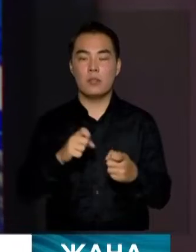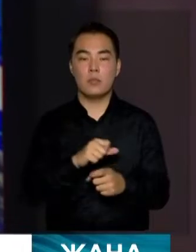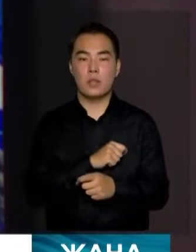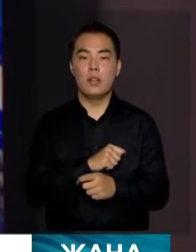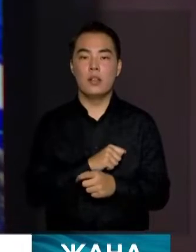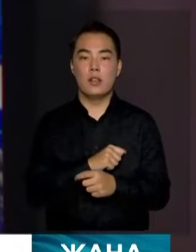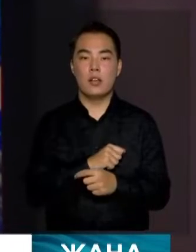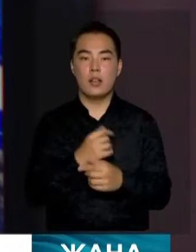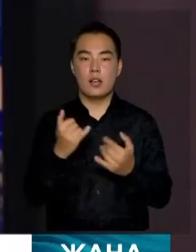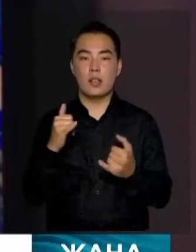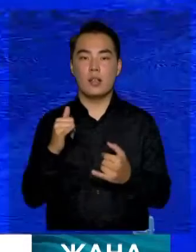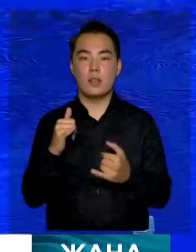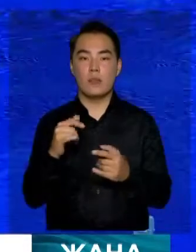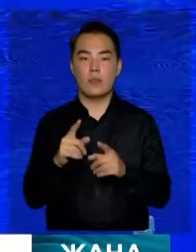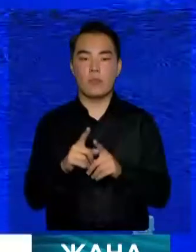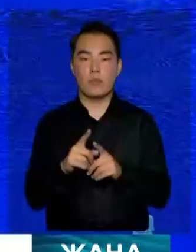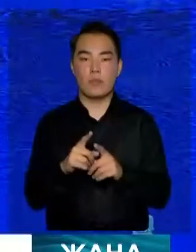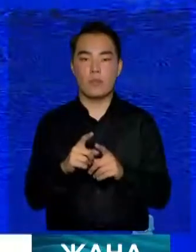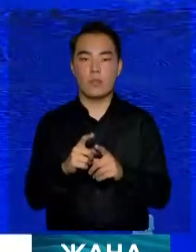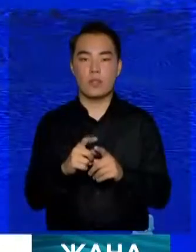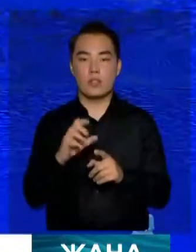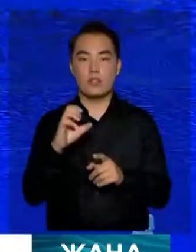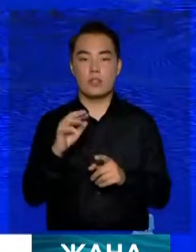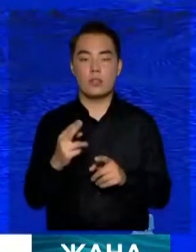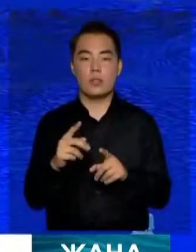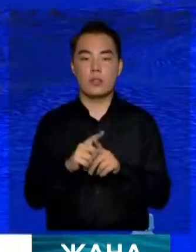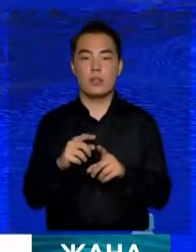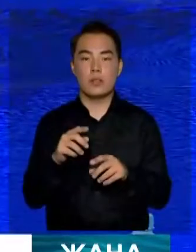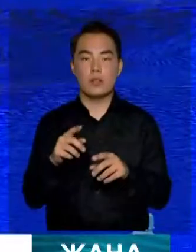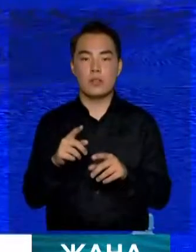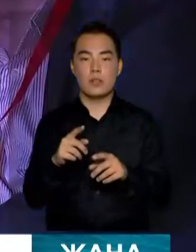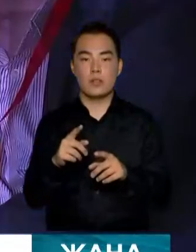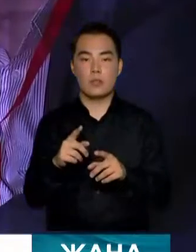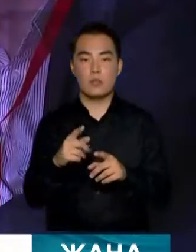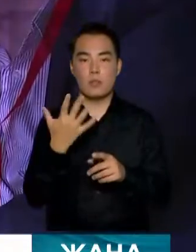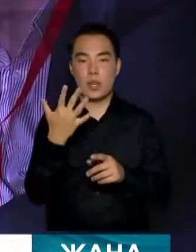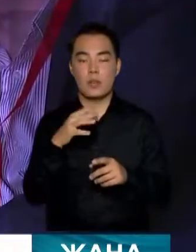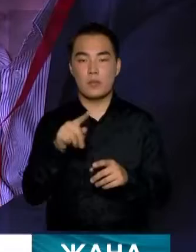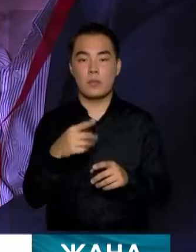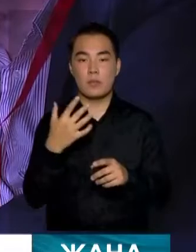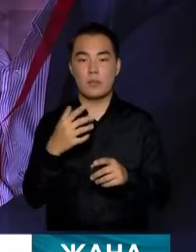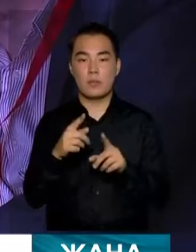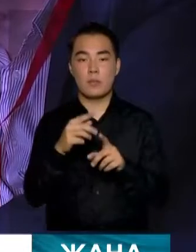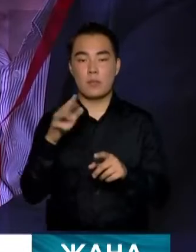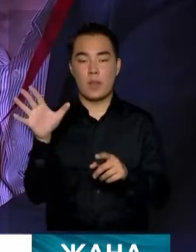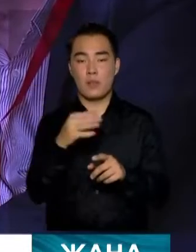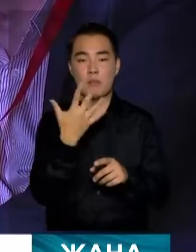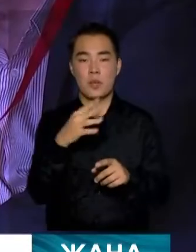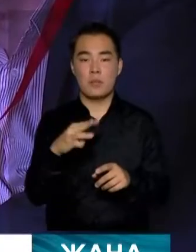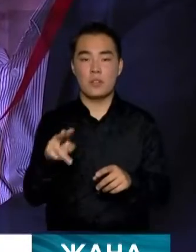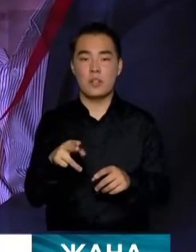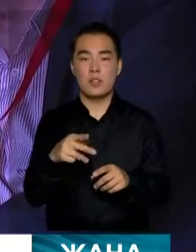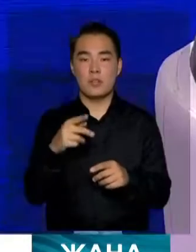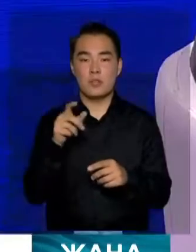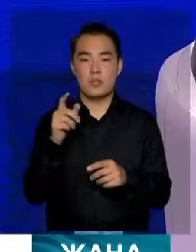ақпарат саласындағы рөлі орасан. UR Social компаниясының дерегі бойынша жаһанда 5,5 миллиард адам ұялы телефон қолданады екен.